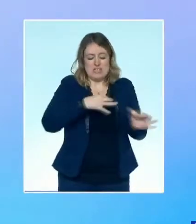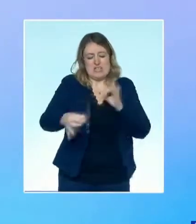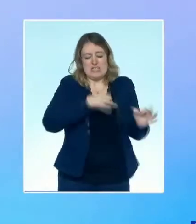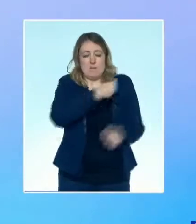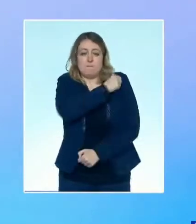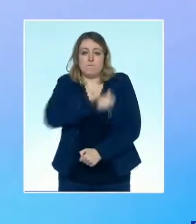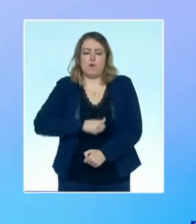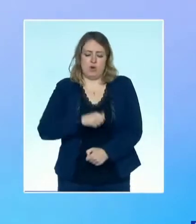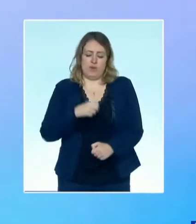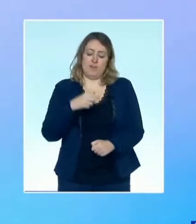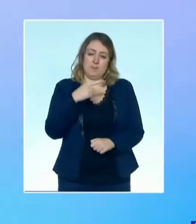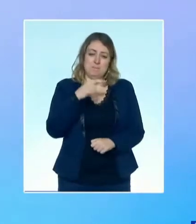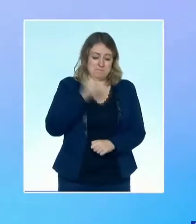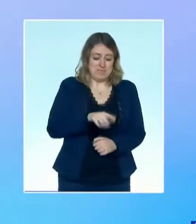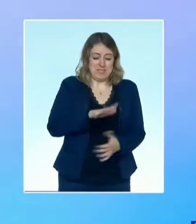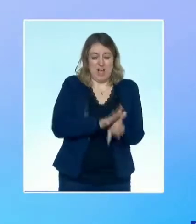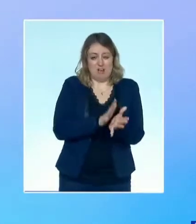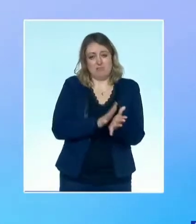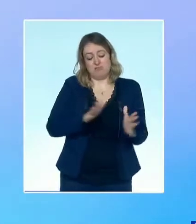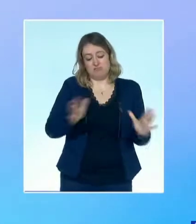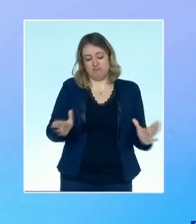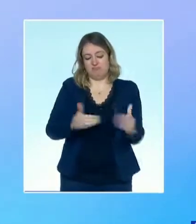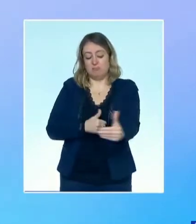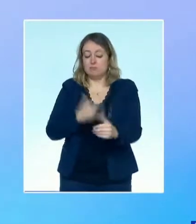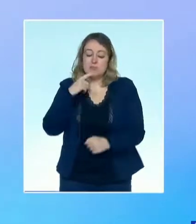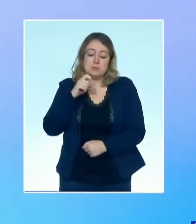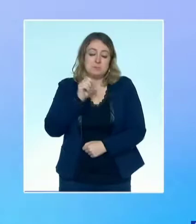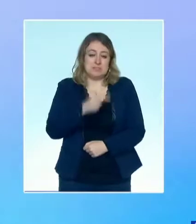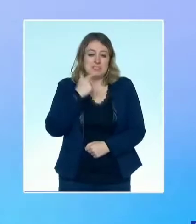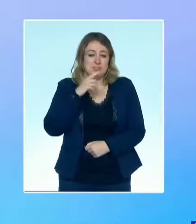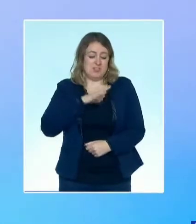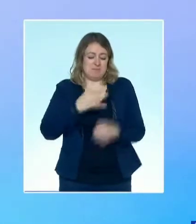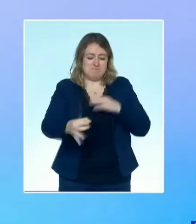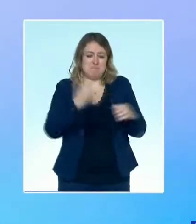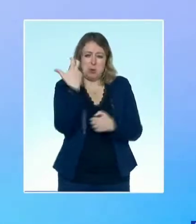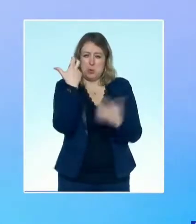taux d'incidence est plus de 800 aujourd'hui chez les enfants qui sont scolarisés. Donc,